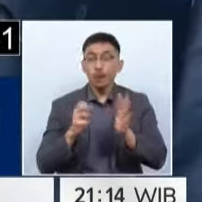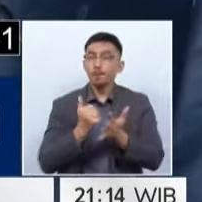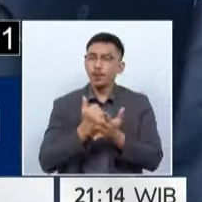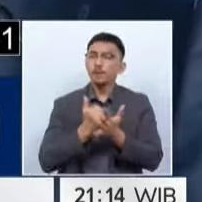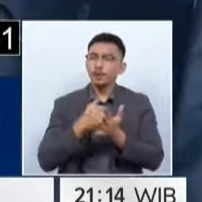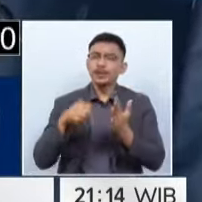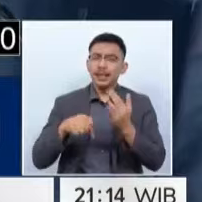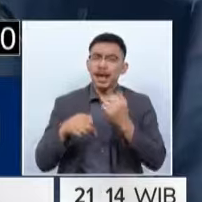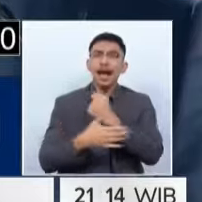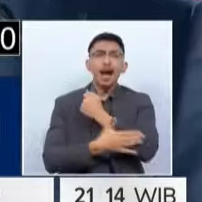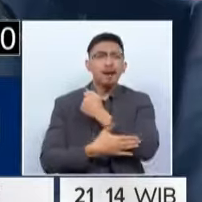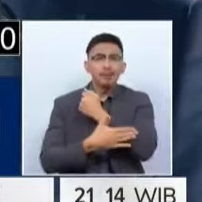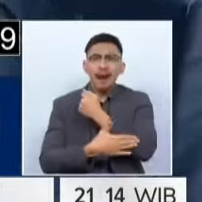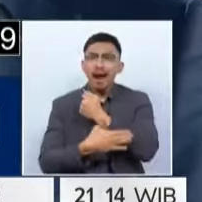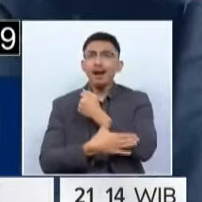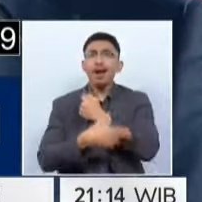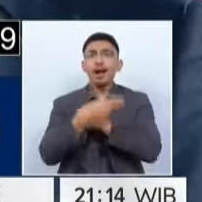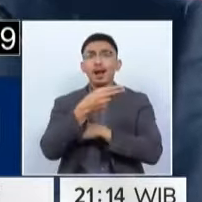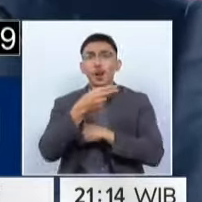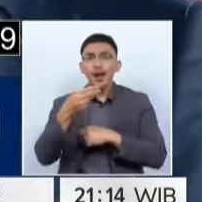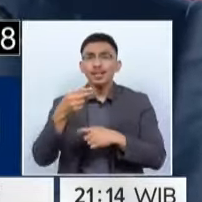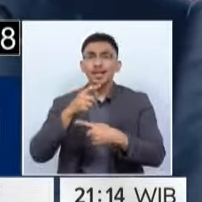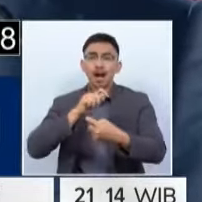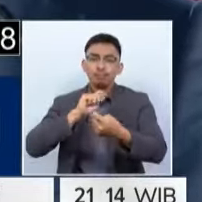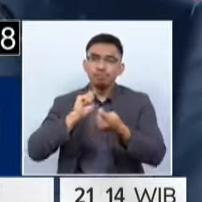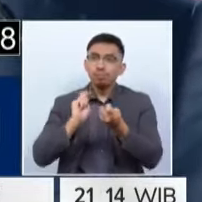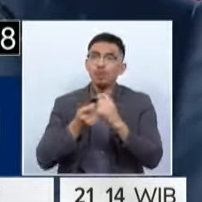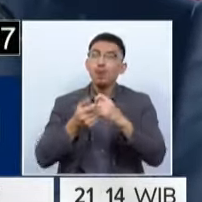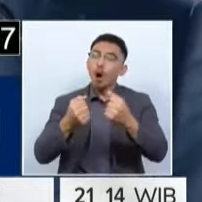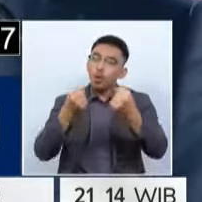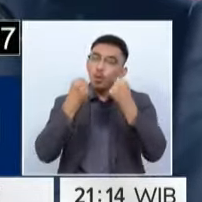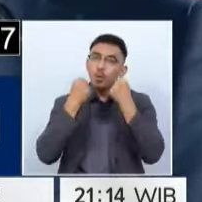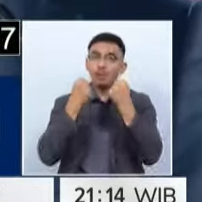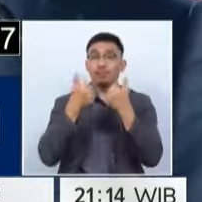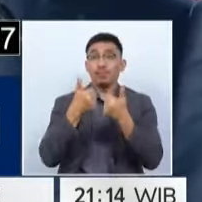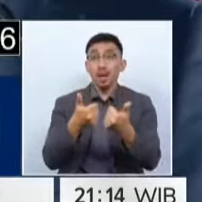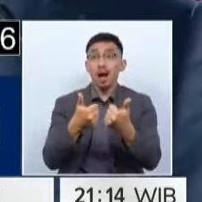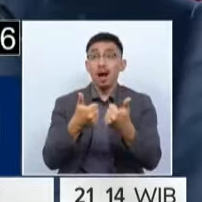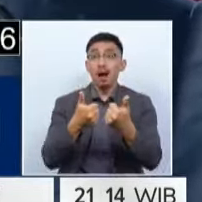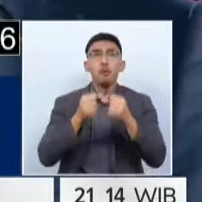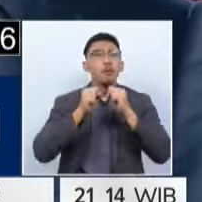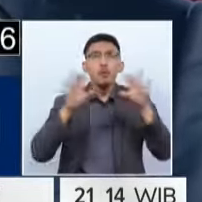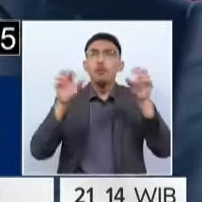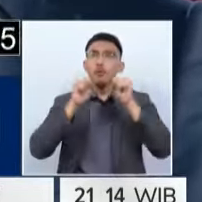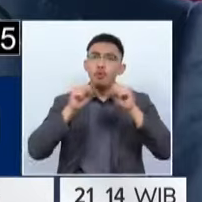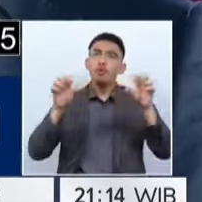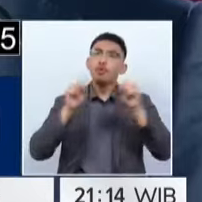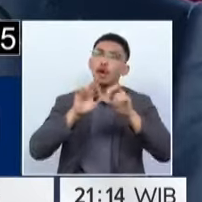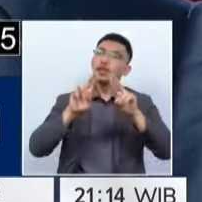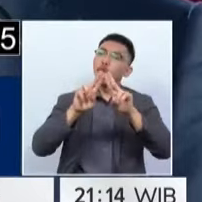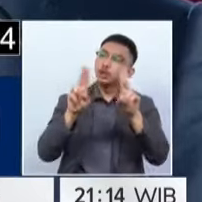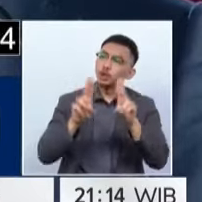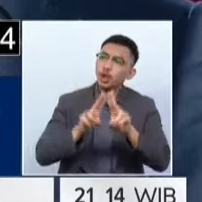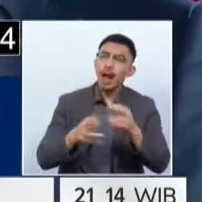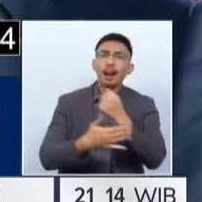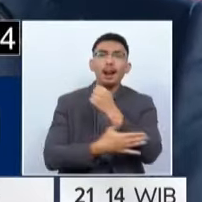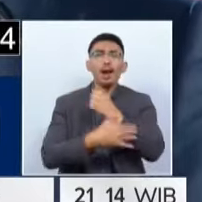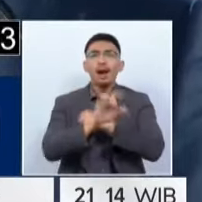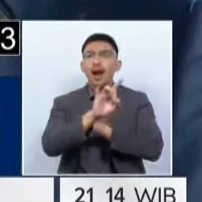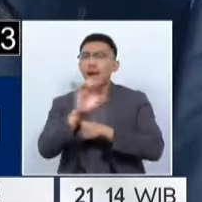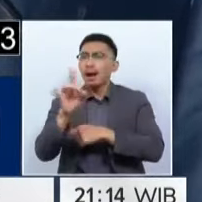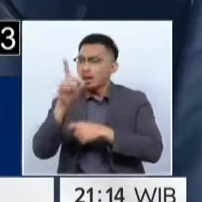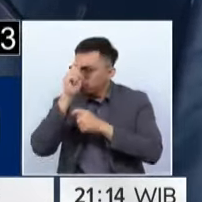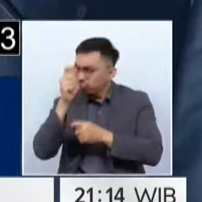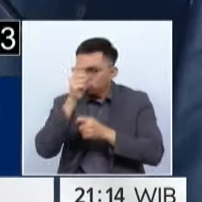kuat di banyak area dan kita berbicara di dunia internasional disegani Bung Karno perah menyampaikan itu